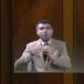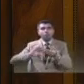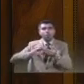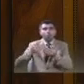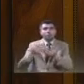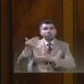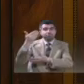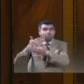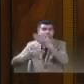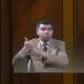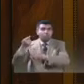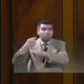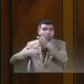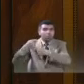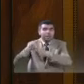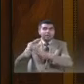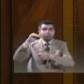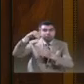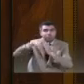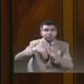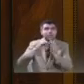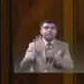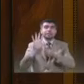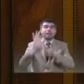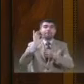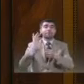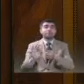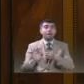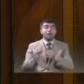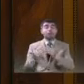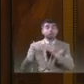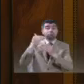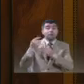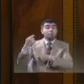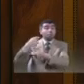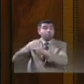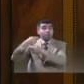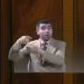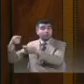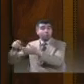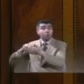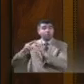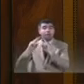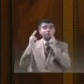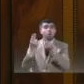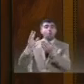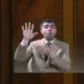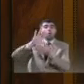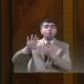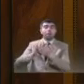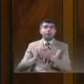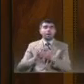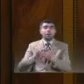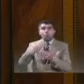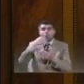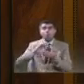التجاري الذي تقلص 6%، فضلا عن ارتفاع الصادرات واستقرار الواردات، وخاصة بفضل